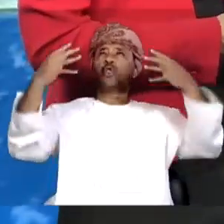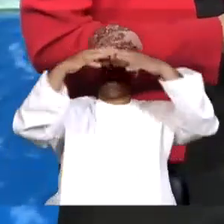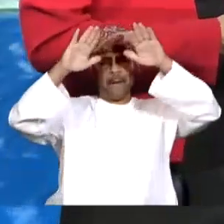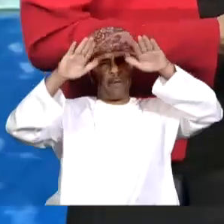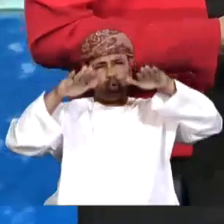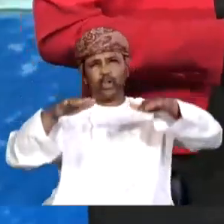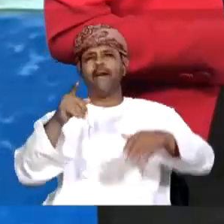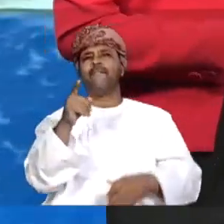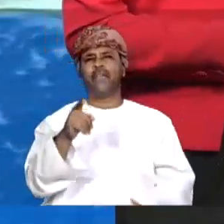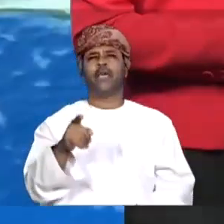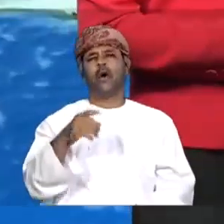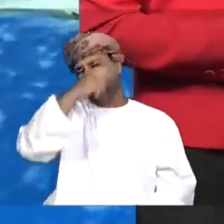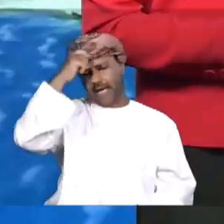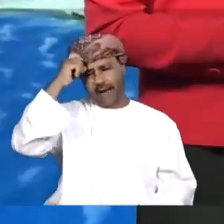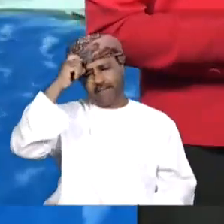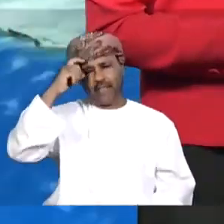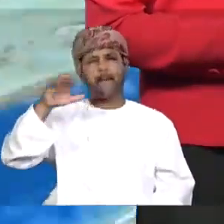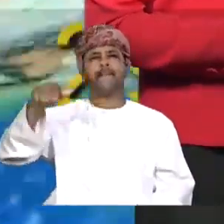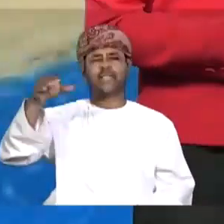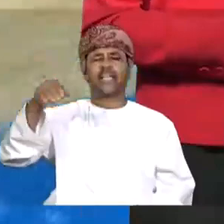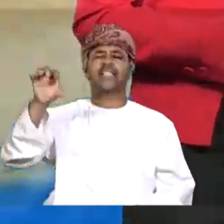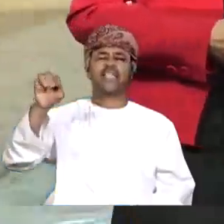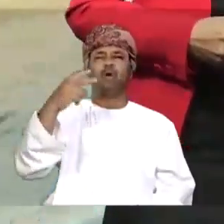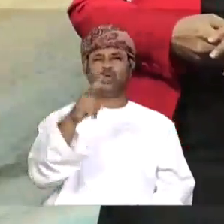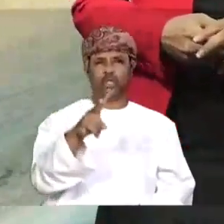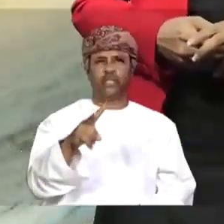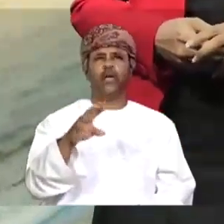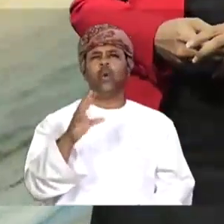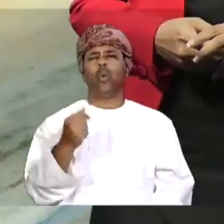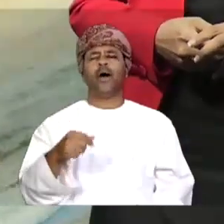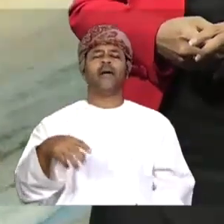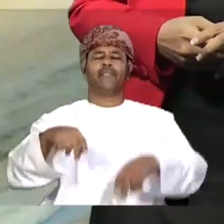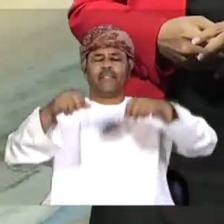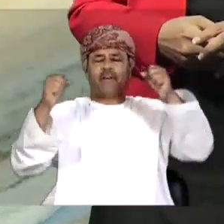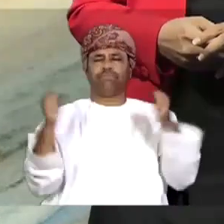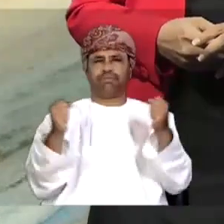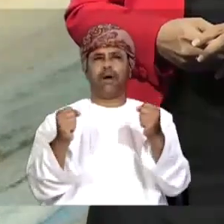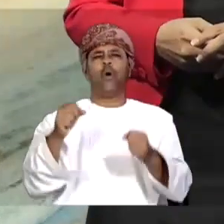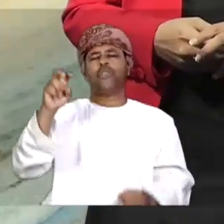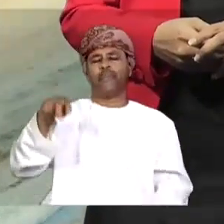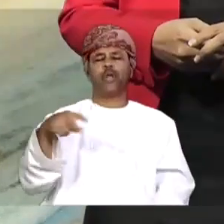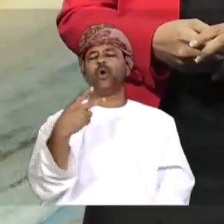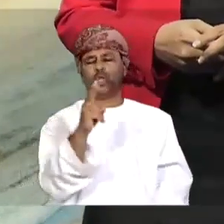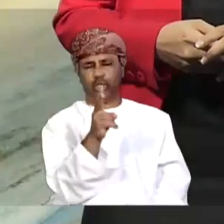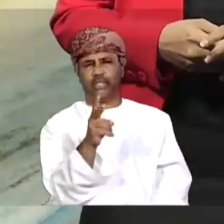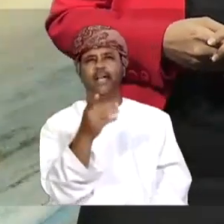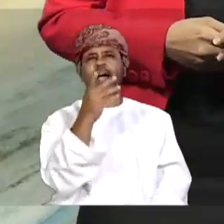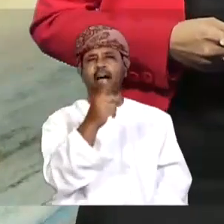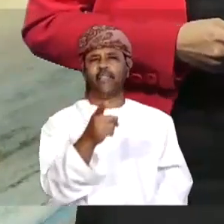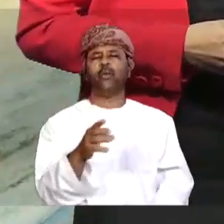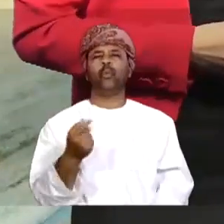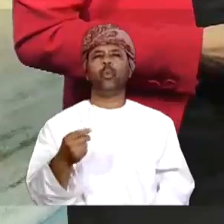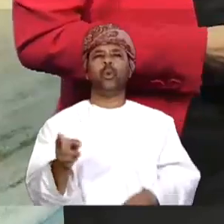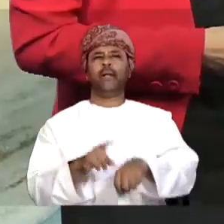تكون حاضرة ودرجات الحرارة تبقى عند نهاية العشرين على جزيرة مصيرة ضمن أجواء صافية ومستقرة. تطال أيضا هذه الأجواء